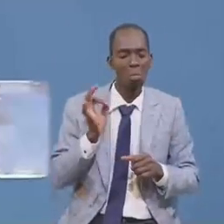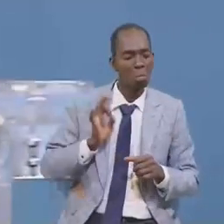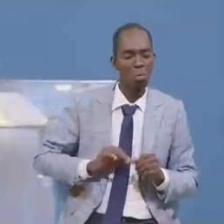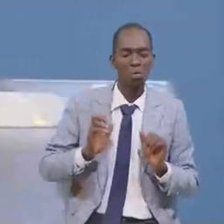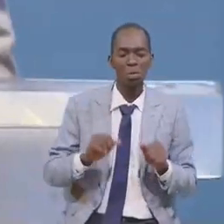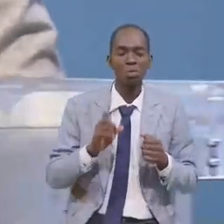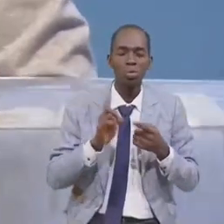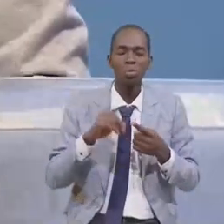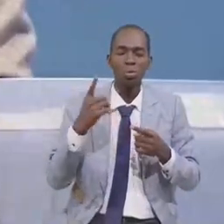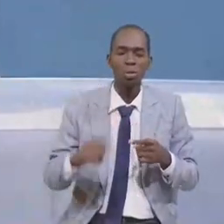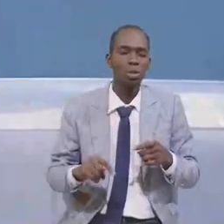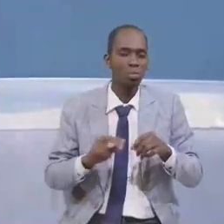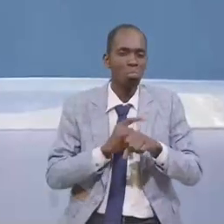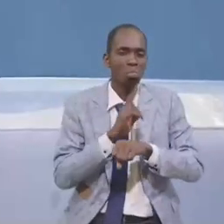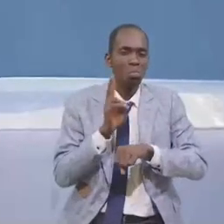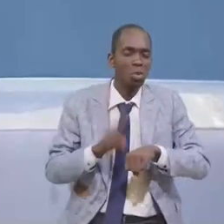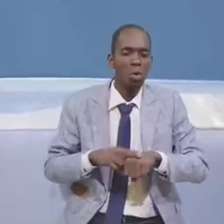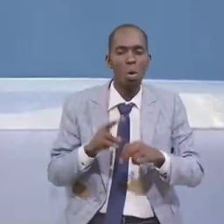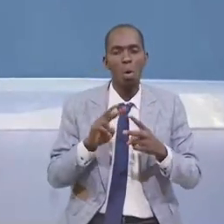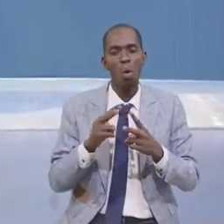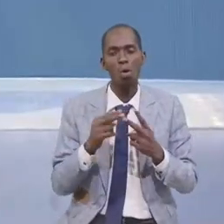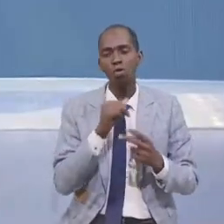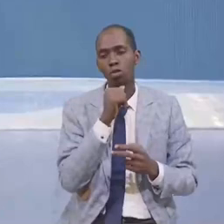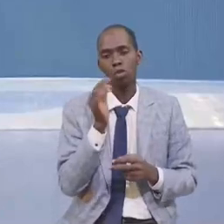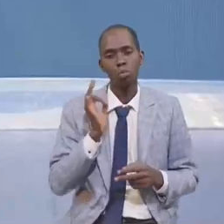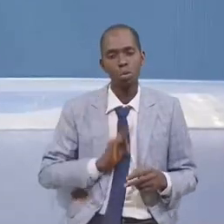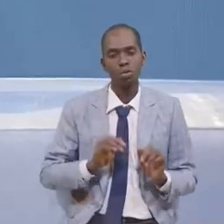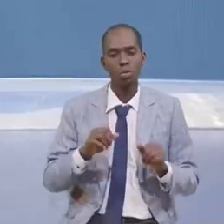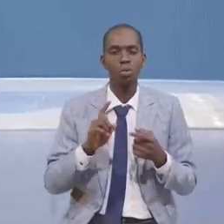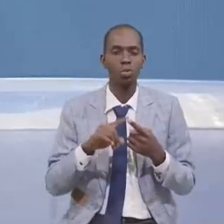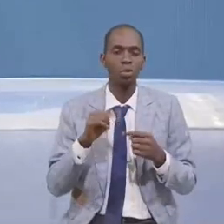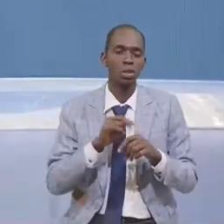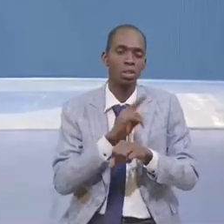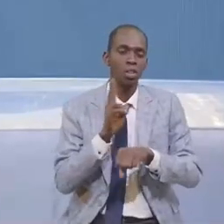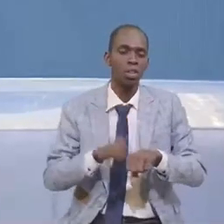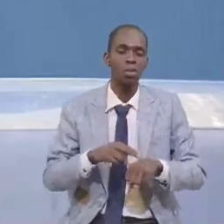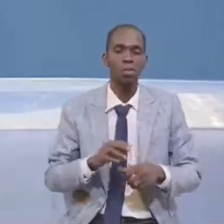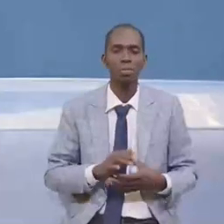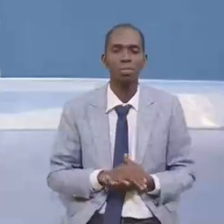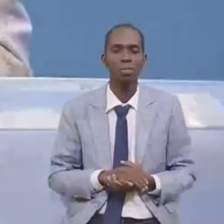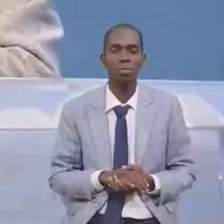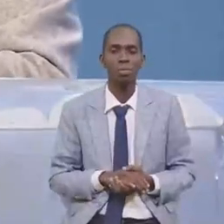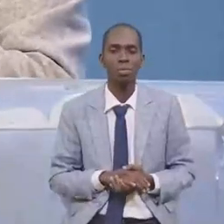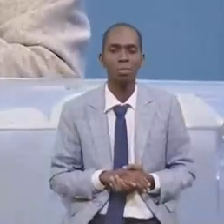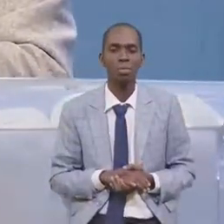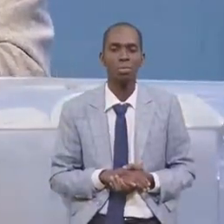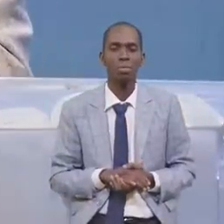Et les propos, les paroles qu'ils tiennent vont les rendre profitables pour la nation ou même pas profitables.